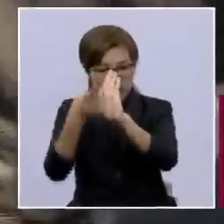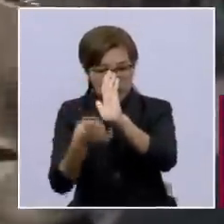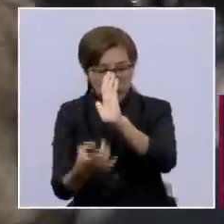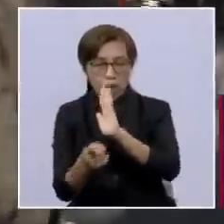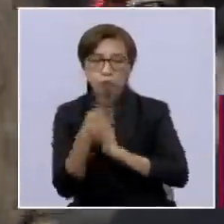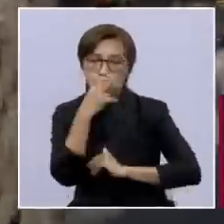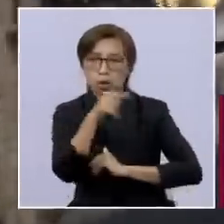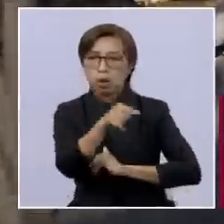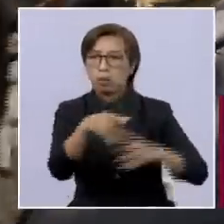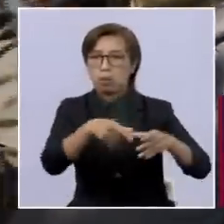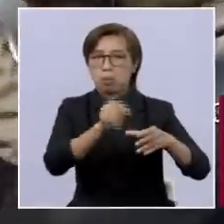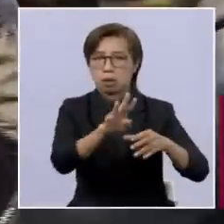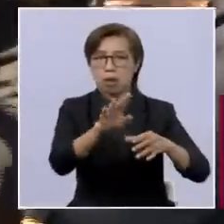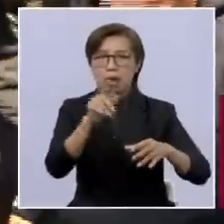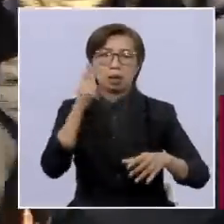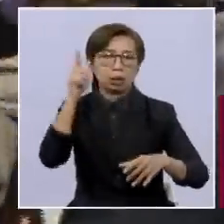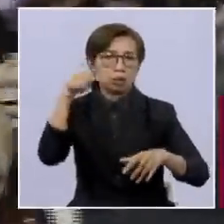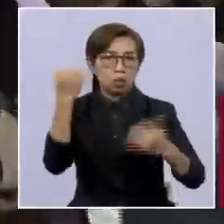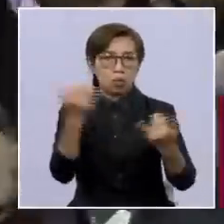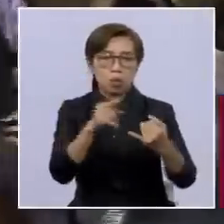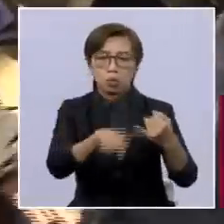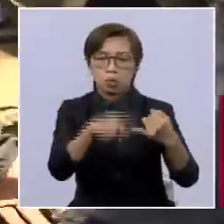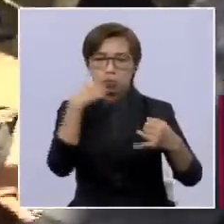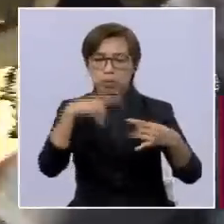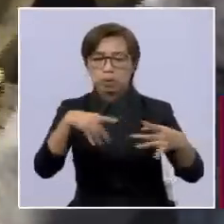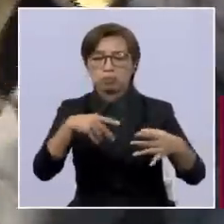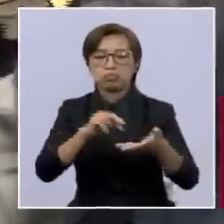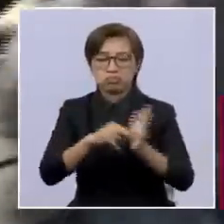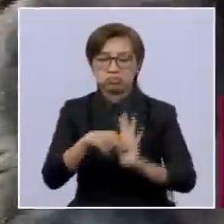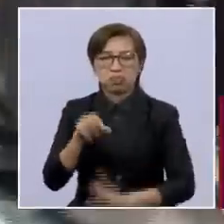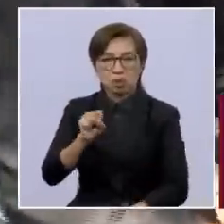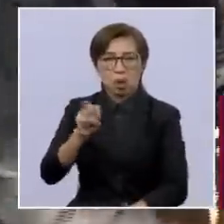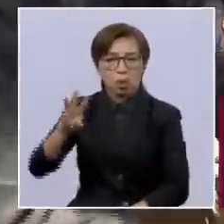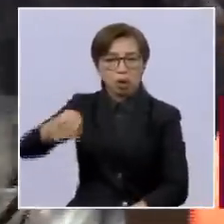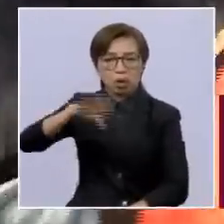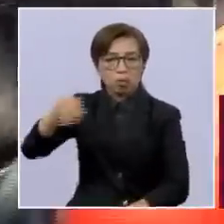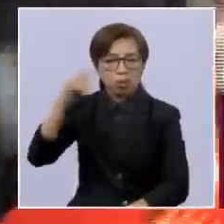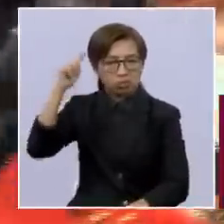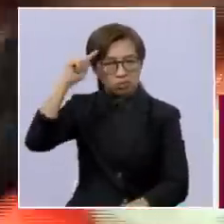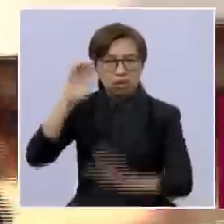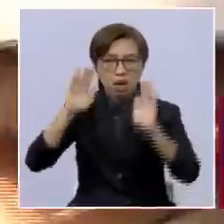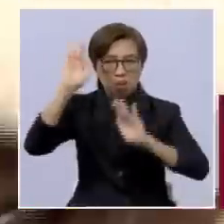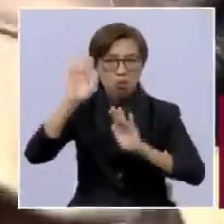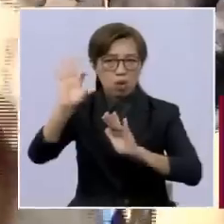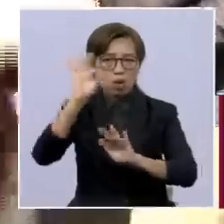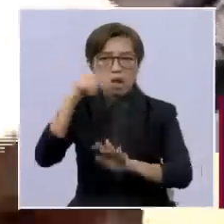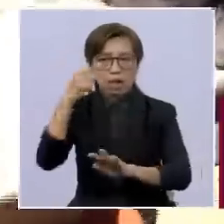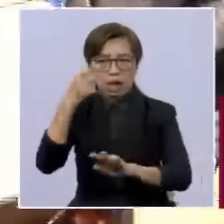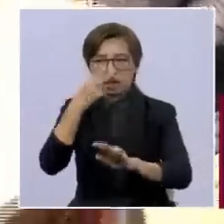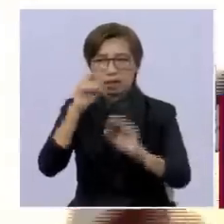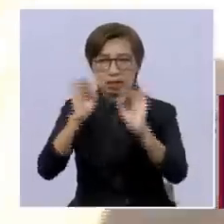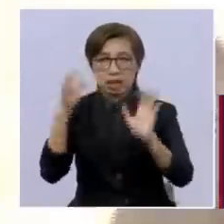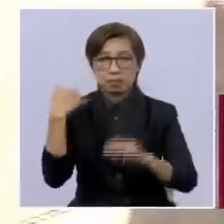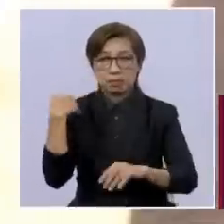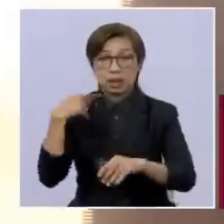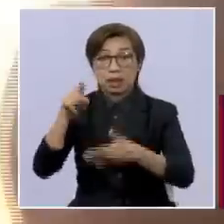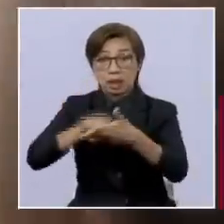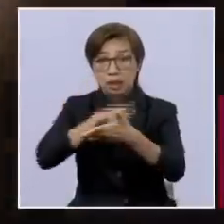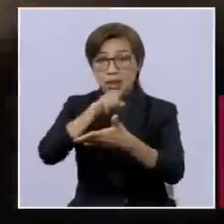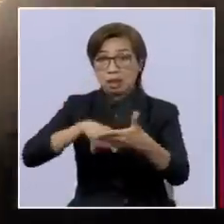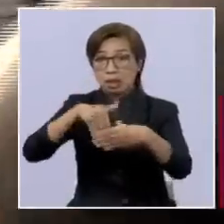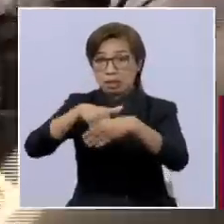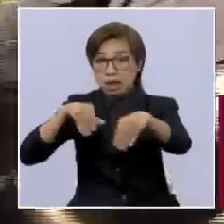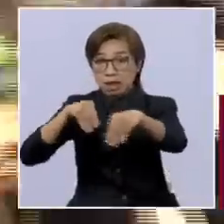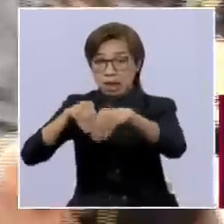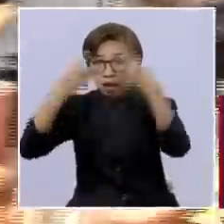รคเพื่อไทยแล้วด้วยยิ่งเห็นได้ชัดว่าสว.จะแลนสไลด์ไปที่ใครยังไม่นับนะฮะว่าช่วงใกล้เลือกตั้งเข้ามาจริงๆระหว่